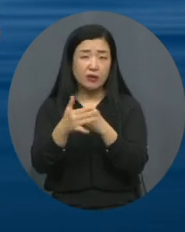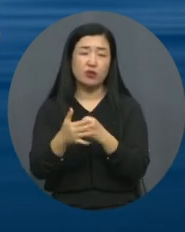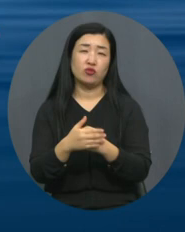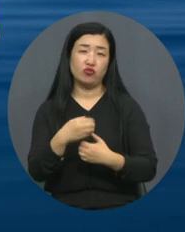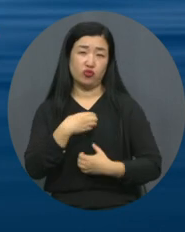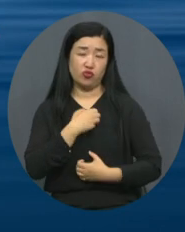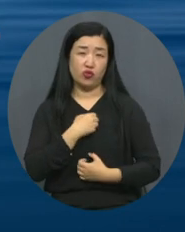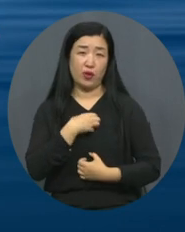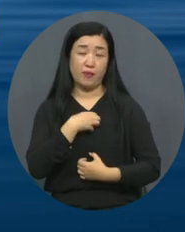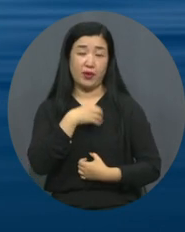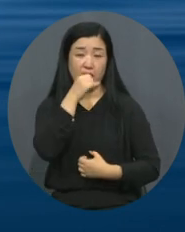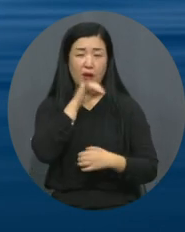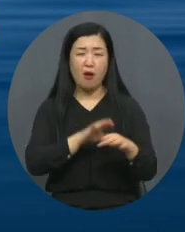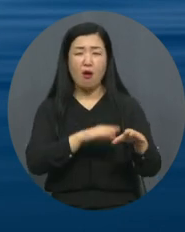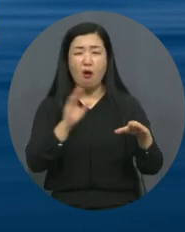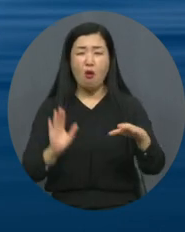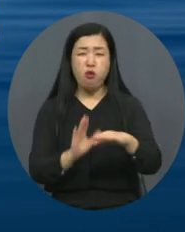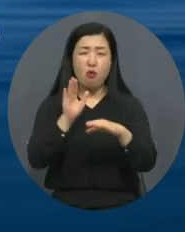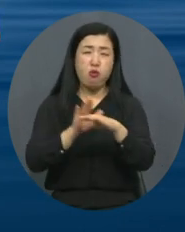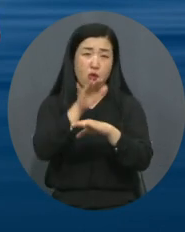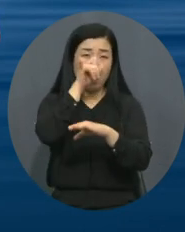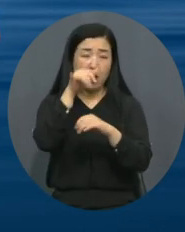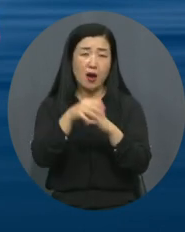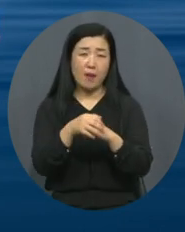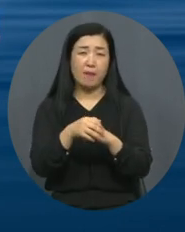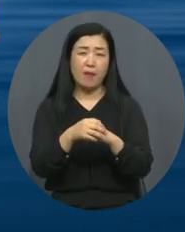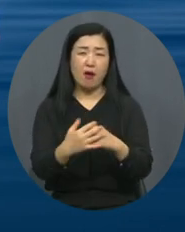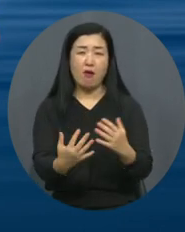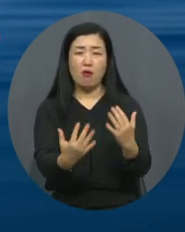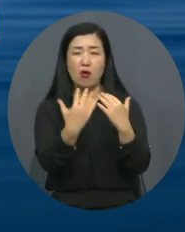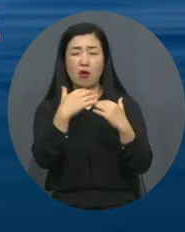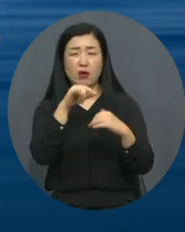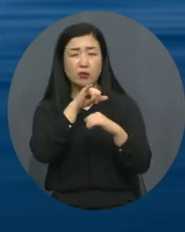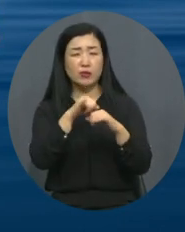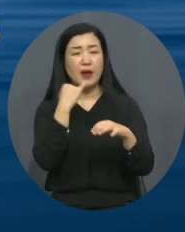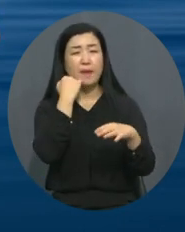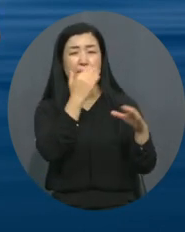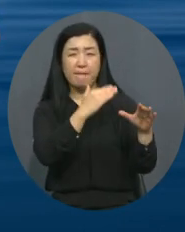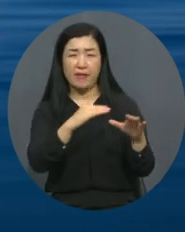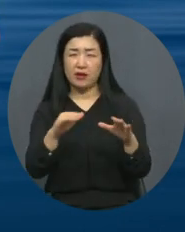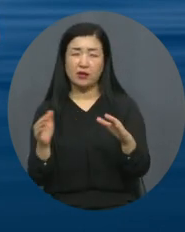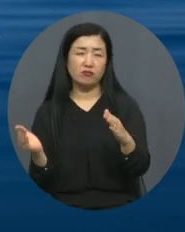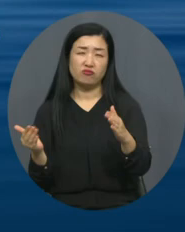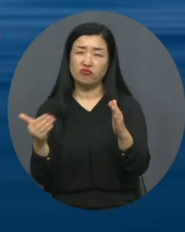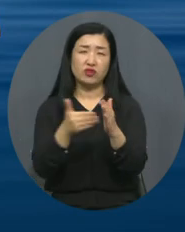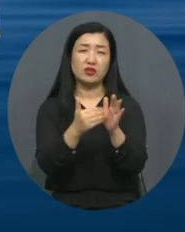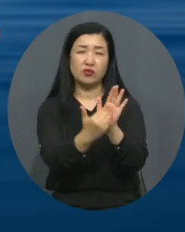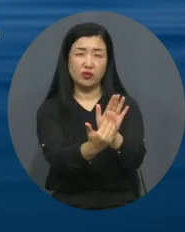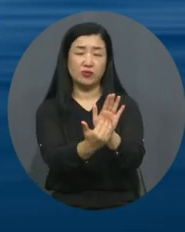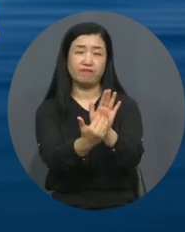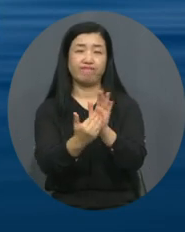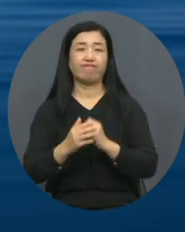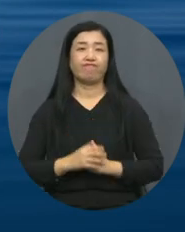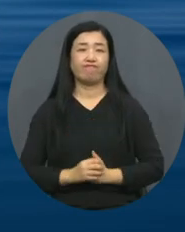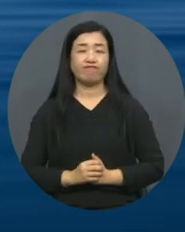바닷물의 높이가 높은 기간이어서 만조 시간 때 더욱더 해안가 접근은 피하시기 바랍니다 기상정보였습니다